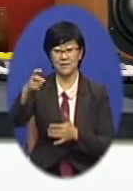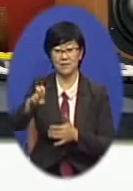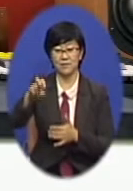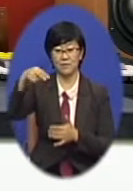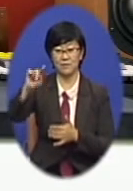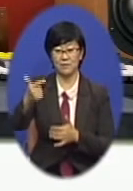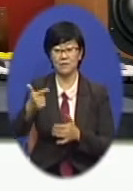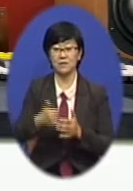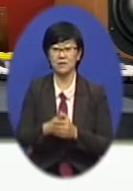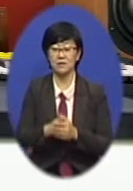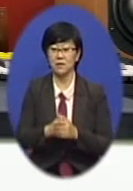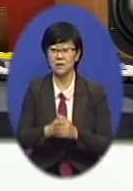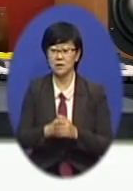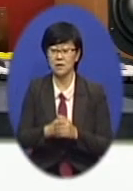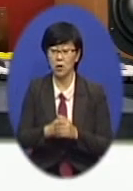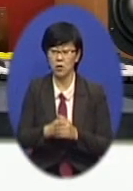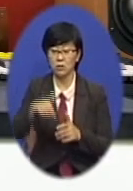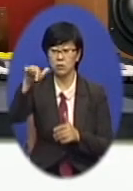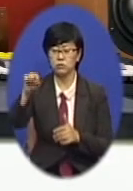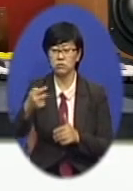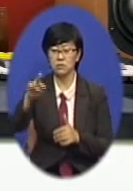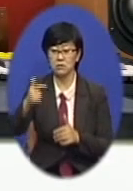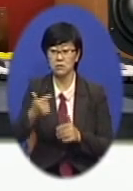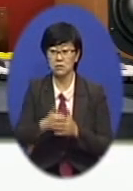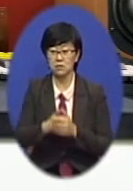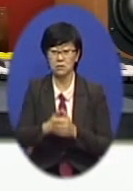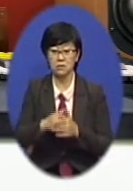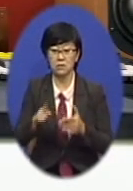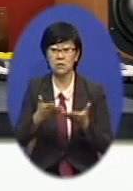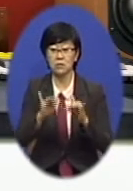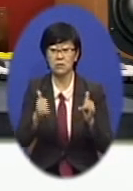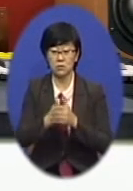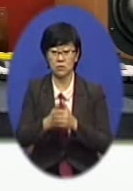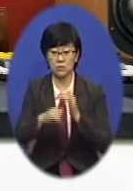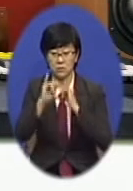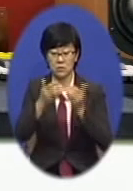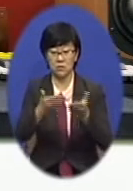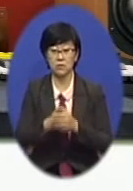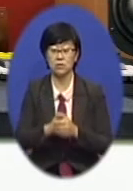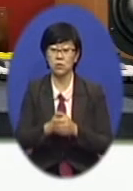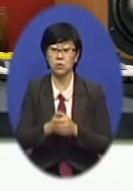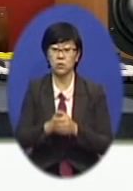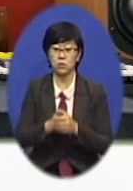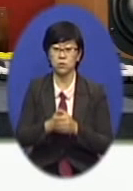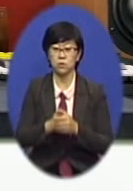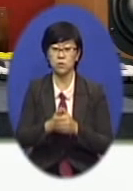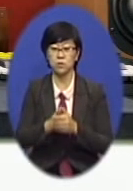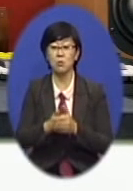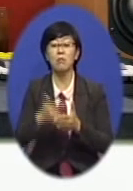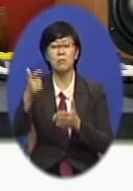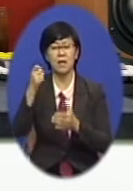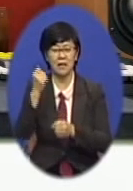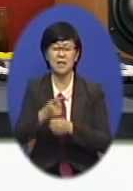김정순입니다. 군산, 군산 시장님. 네. 이런 분들 효부상 드려야 돼요. 네, 받았습니다.